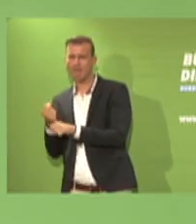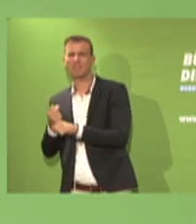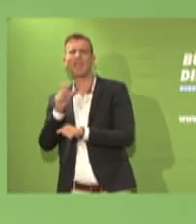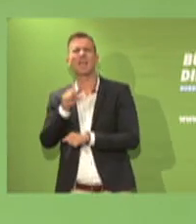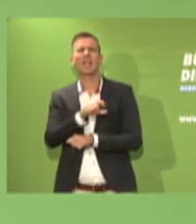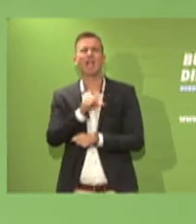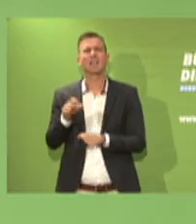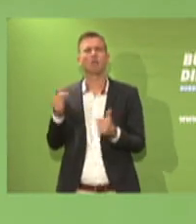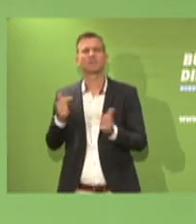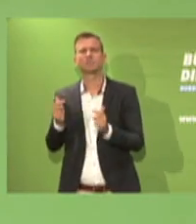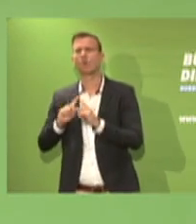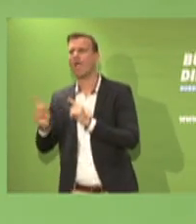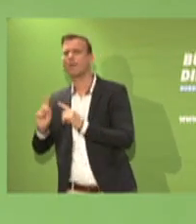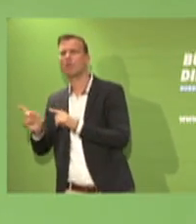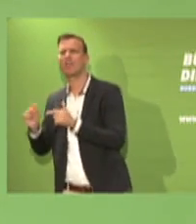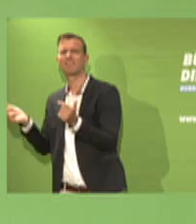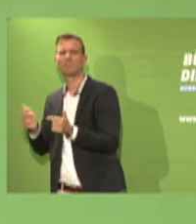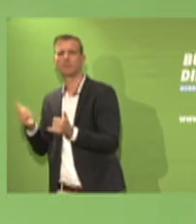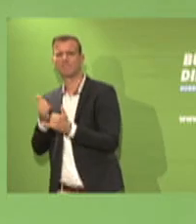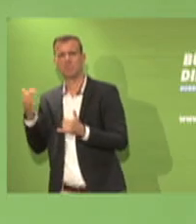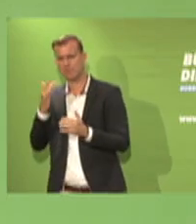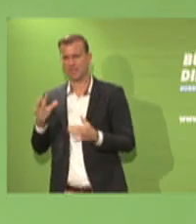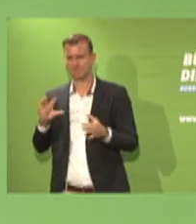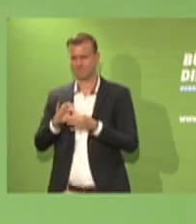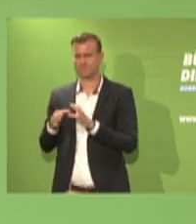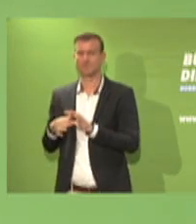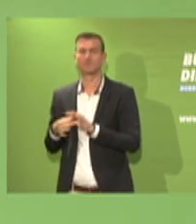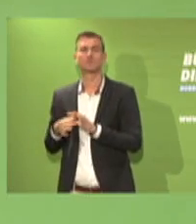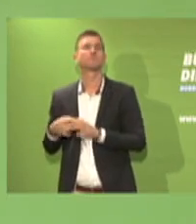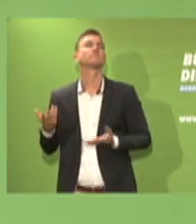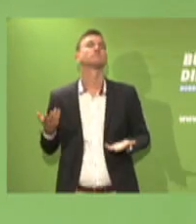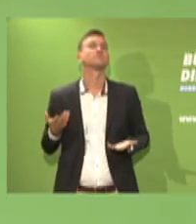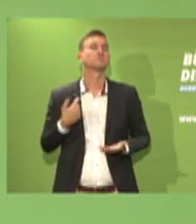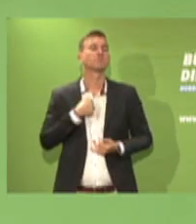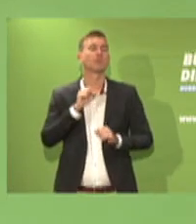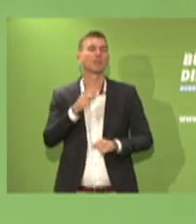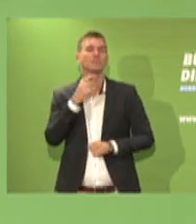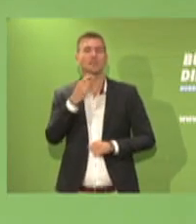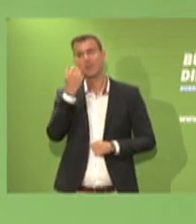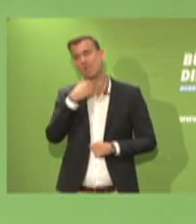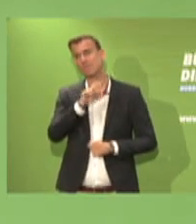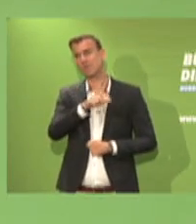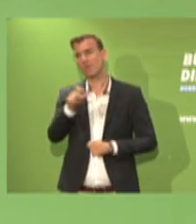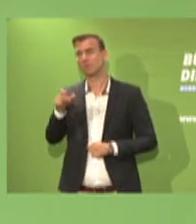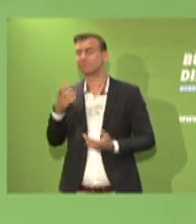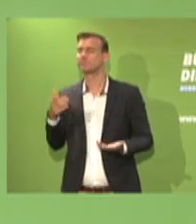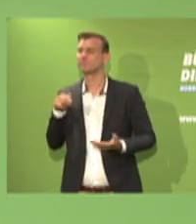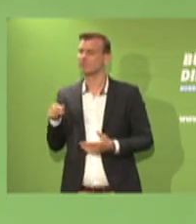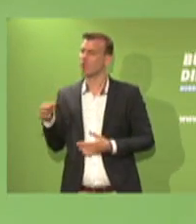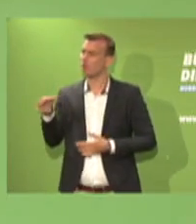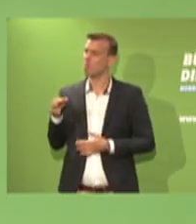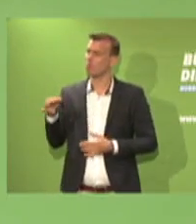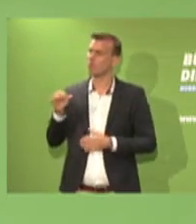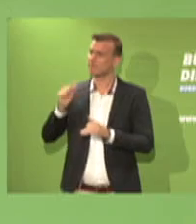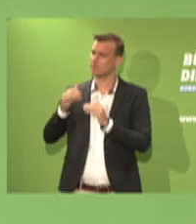Krankenhausversorgung und ambulante Versorgung zusammengedacht werden können. Und ich kann nur sagen, liebe Leute in den Kommunen und gerade